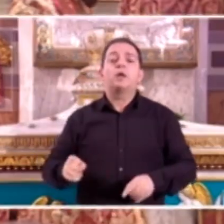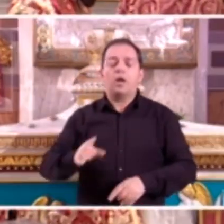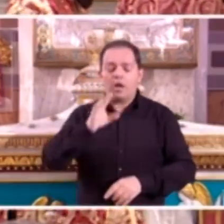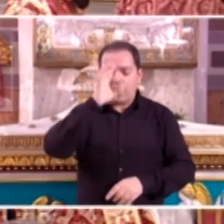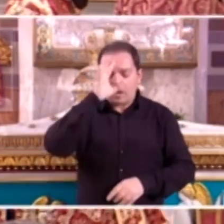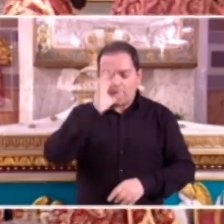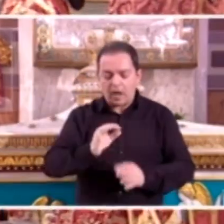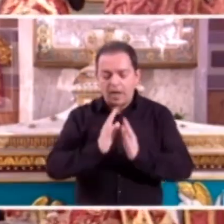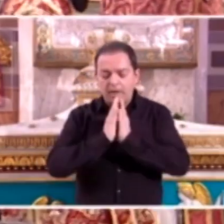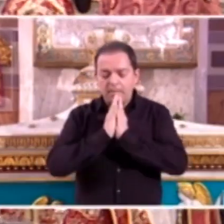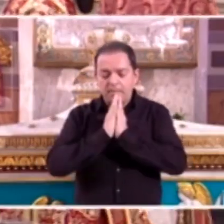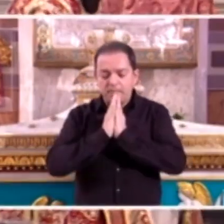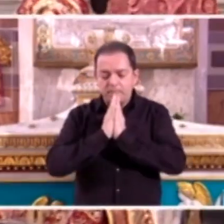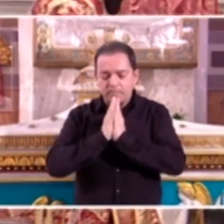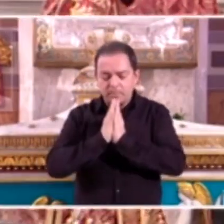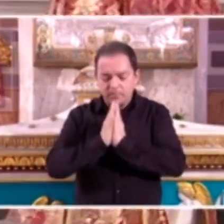αιώνων.